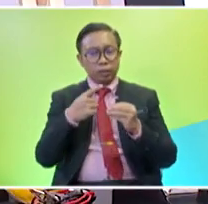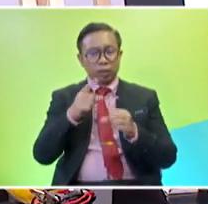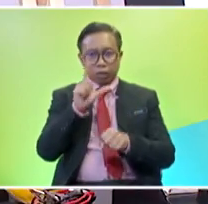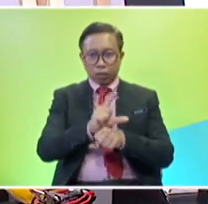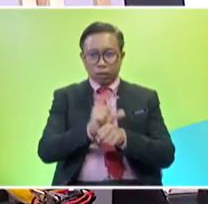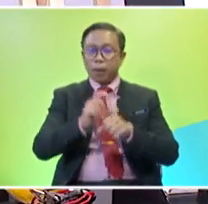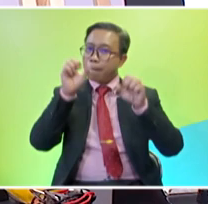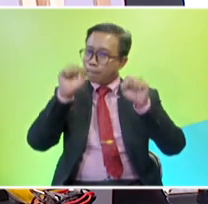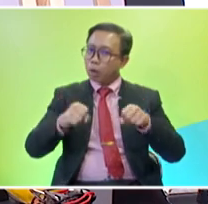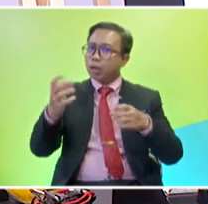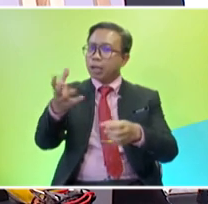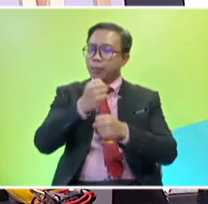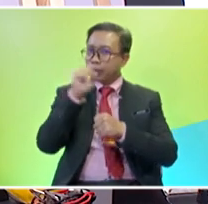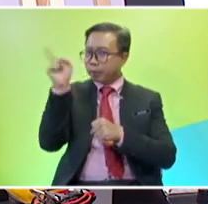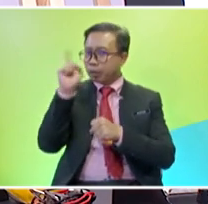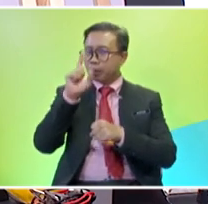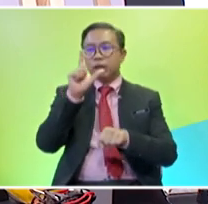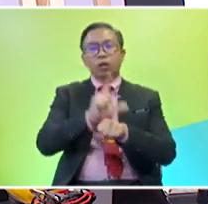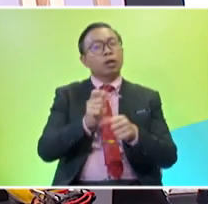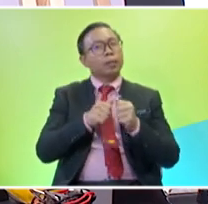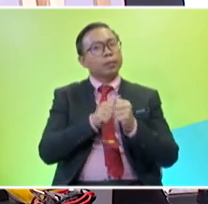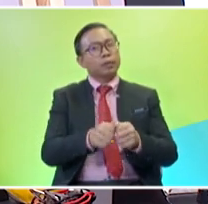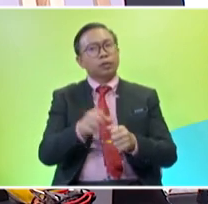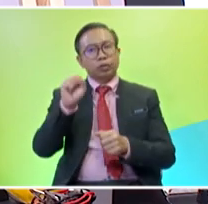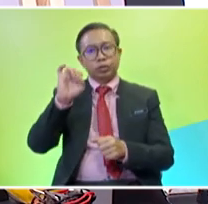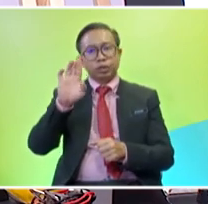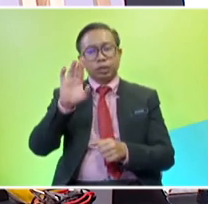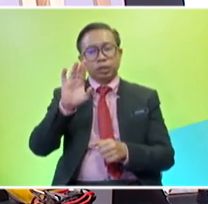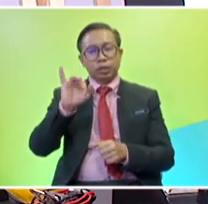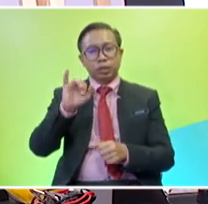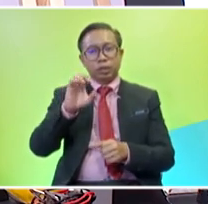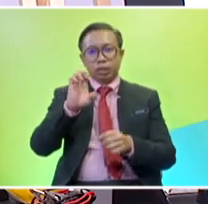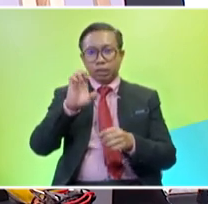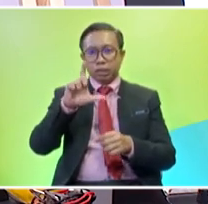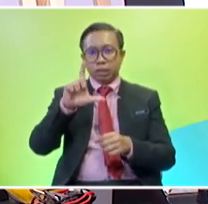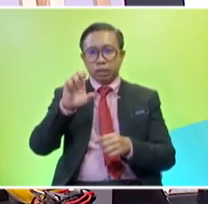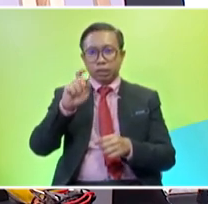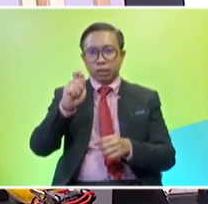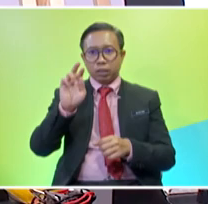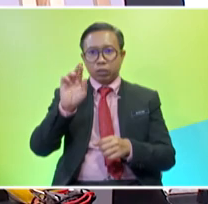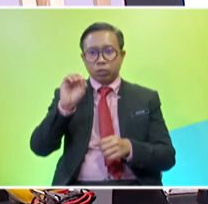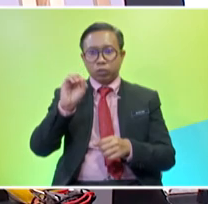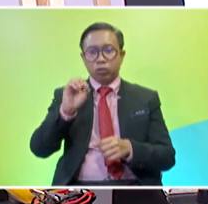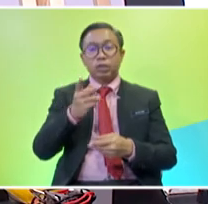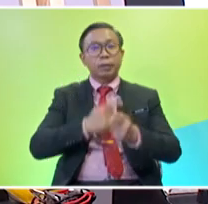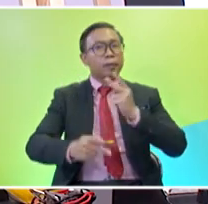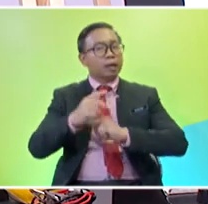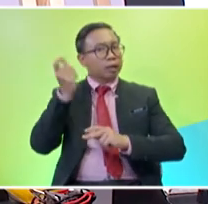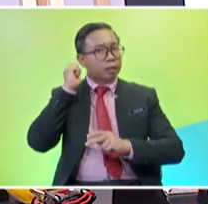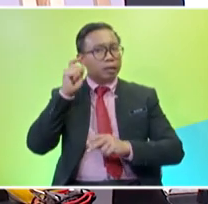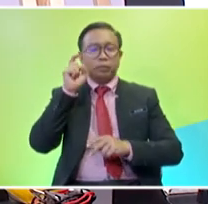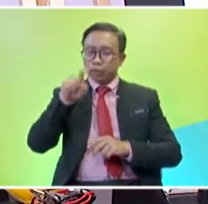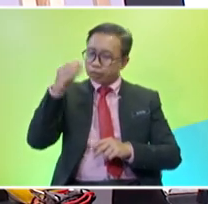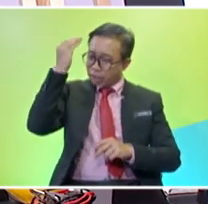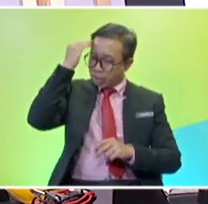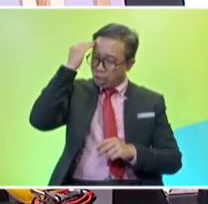kita boleh ambil mana-mana logam berdasarkan ciri elektrokimia tadi jadi yang penting kita perlu tahu ciri